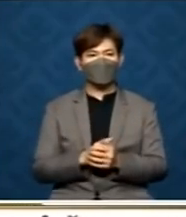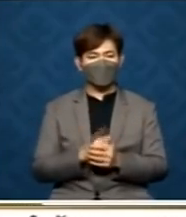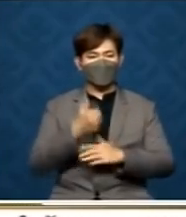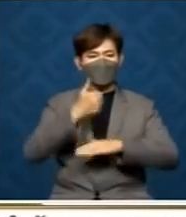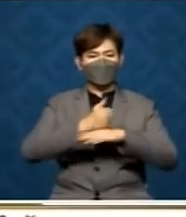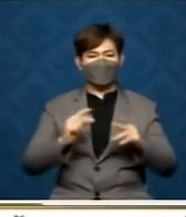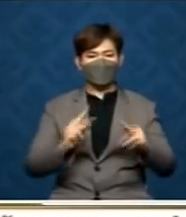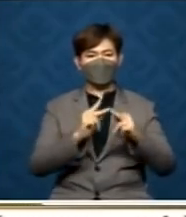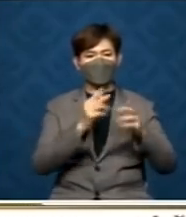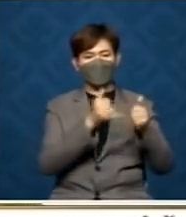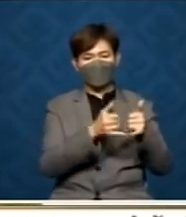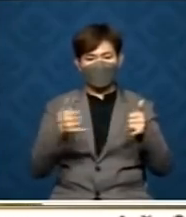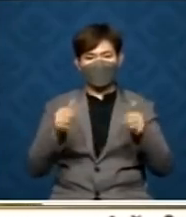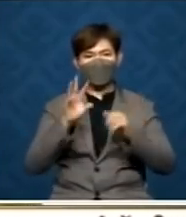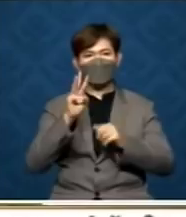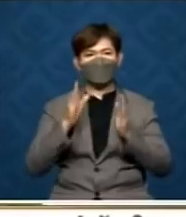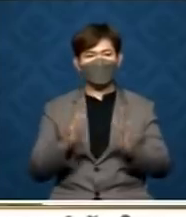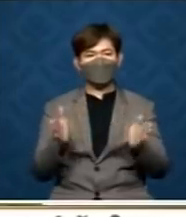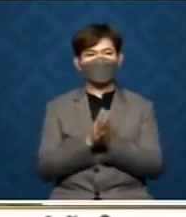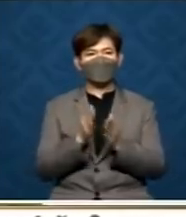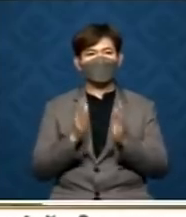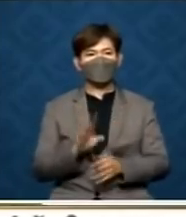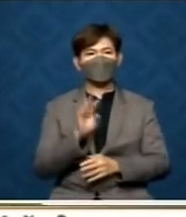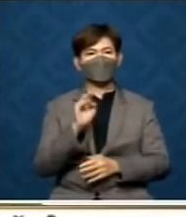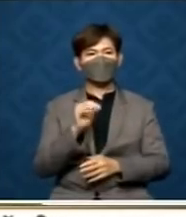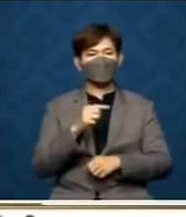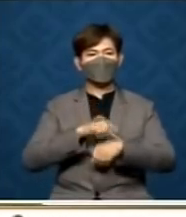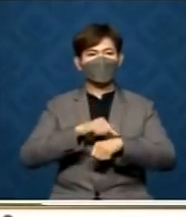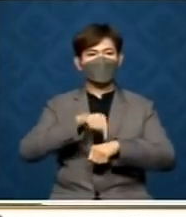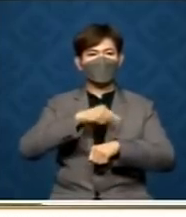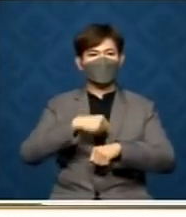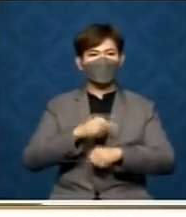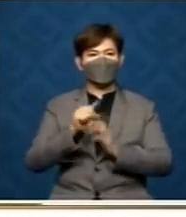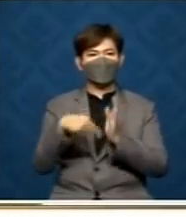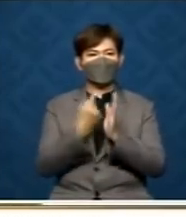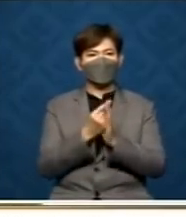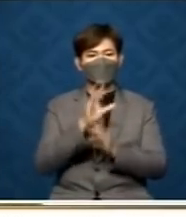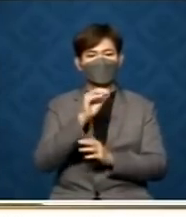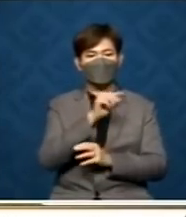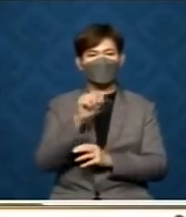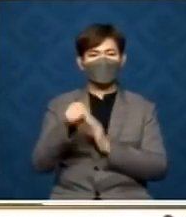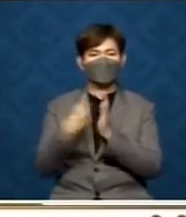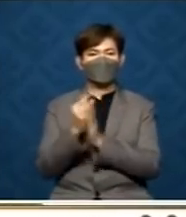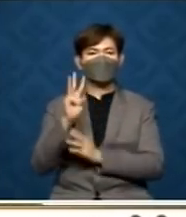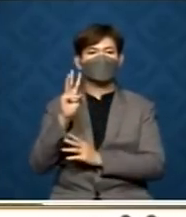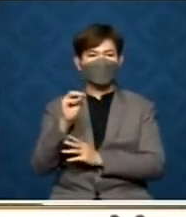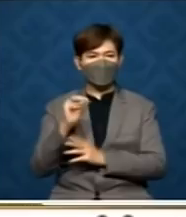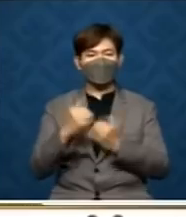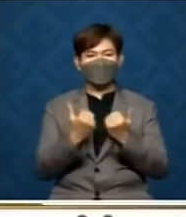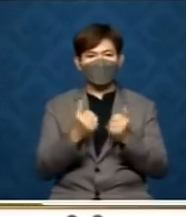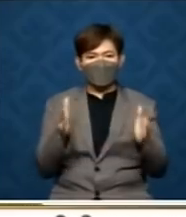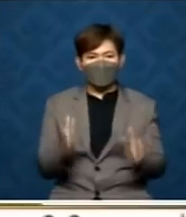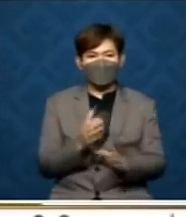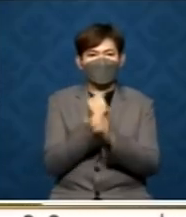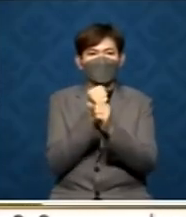ท่านและก็รวมแล้วเกือบ 40ท่านใช้เวลาไปประมาณ 50เกือบ 60ชั่วโมงผมก็จะย่อ